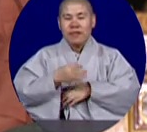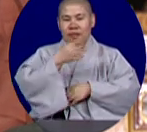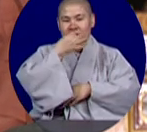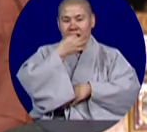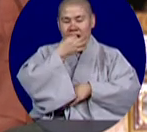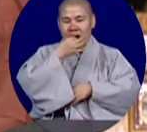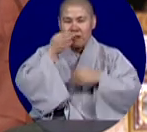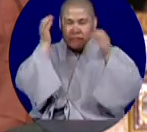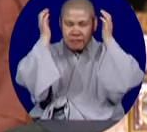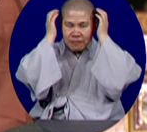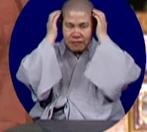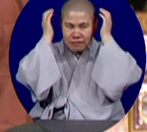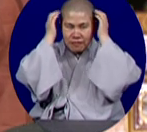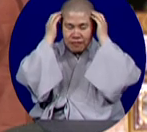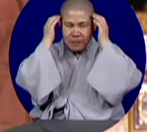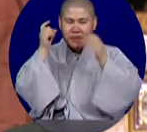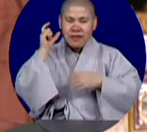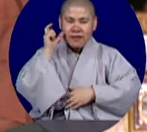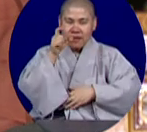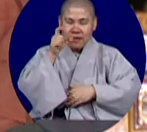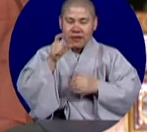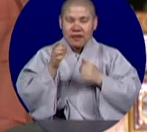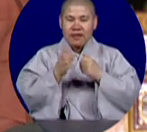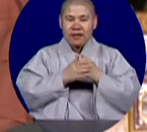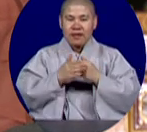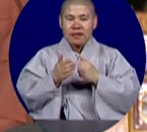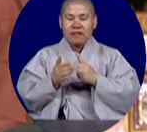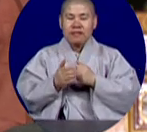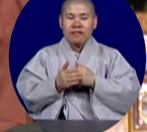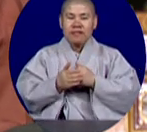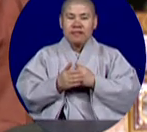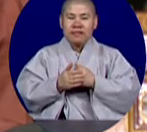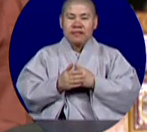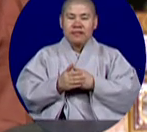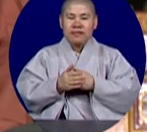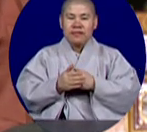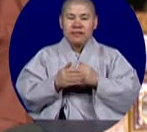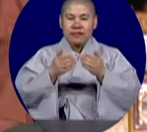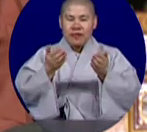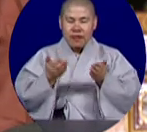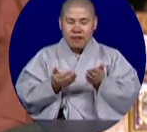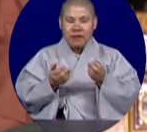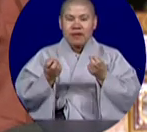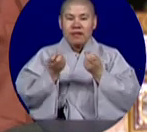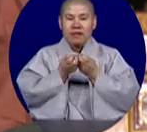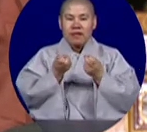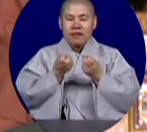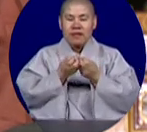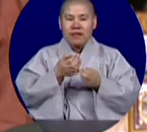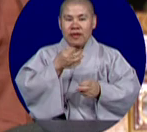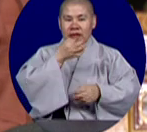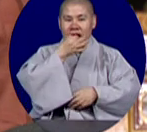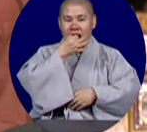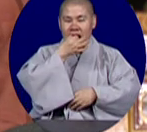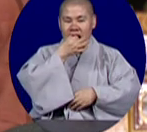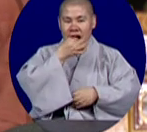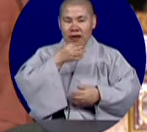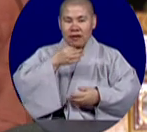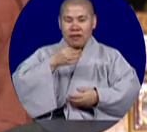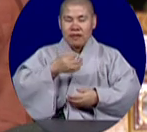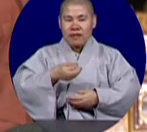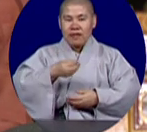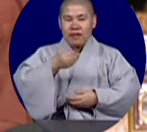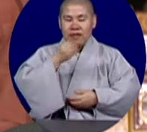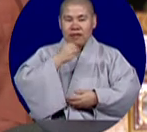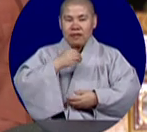탐욕, 번뇌가 가려서 그렇다 이거죠. 그래서 이걸 얻는 방법은 욕망을 채우는 방법으로